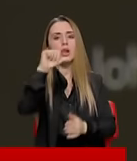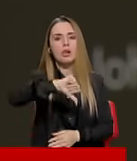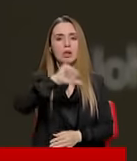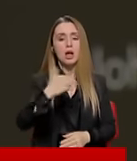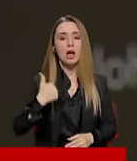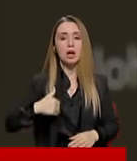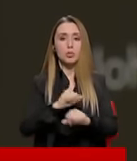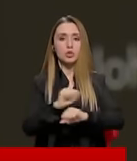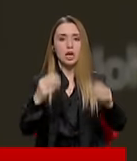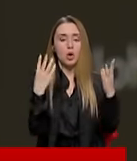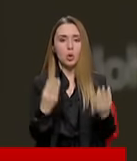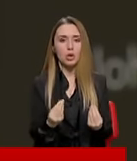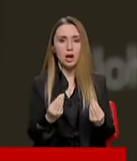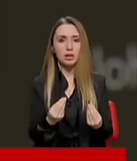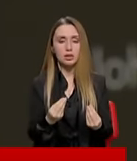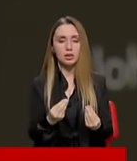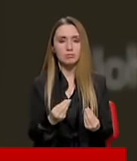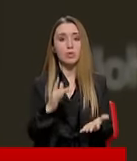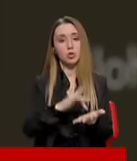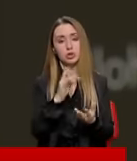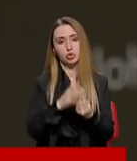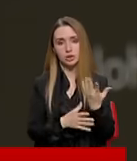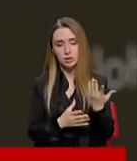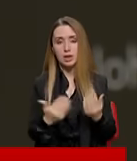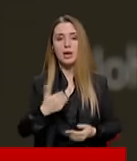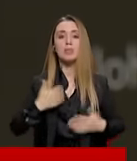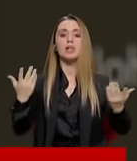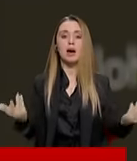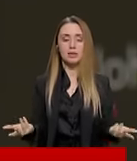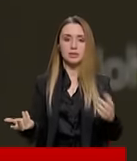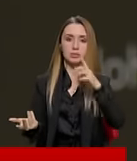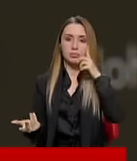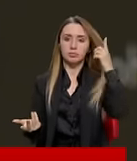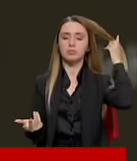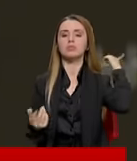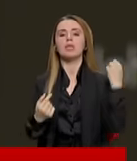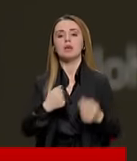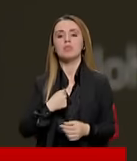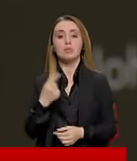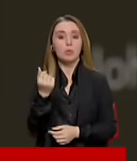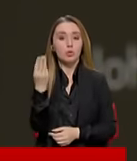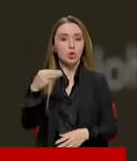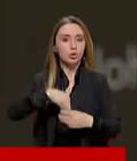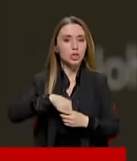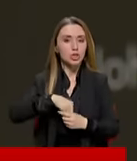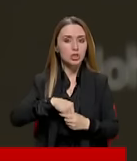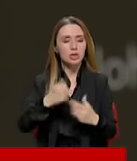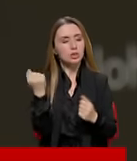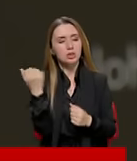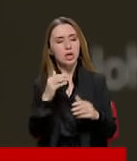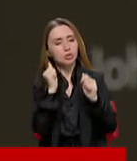kamu zararı olarak Eee meydana geldi biz artık Eee Bizim de paramız olduğu için ne kadarını